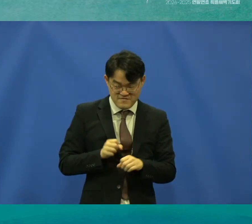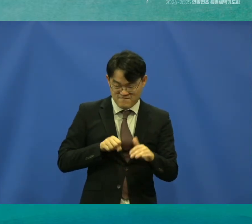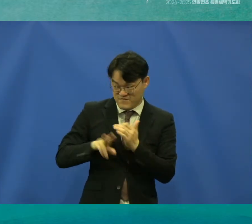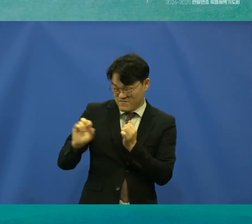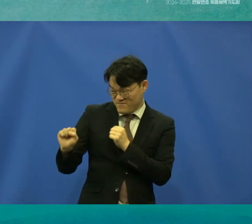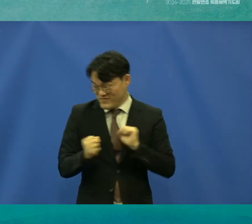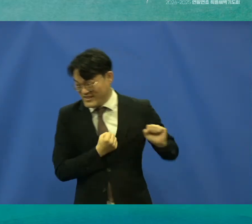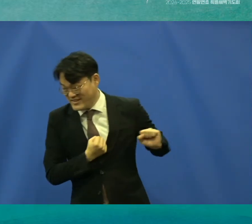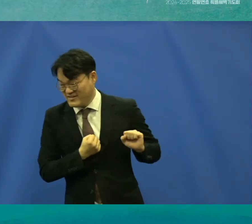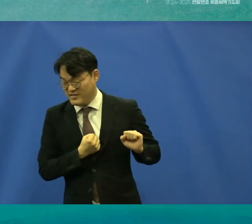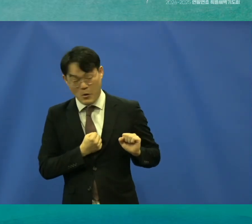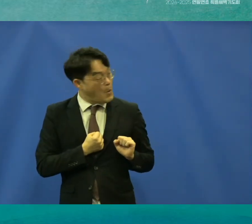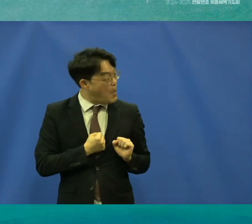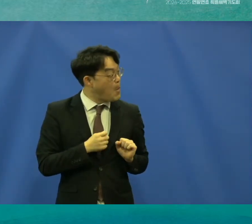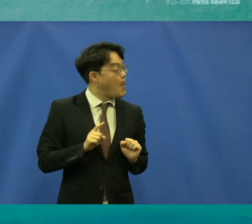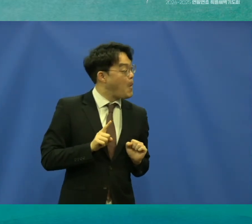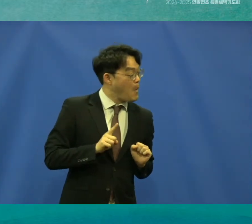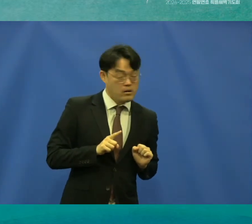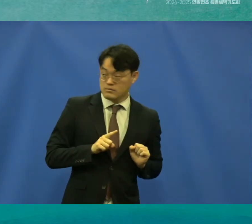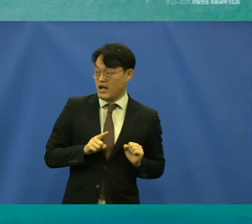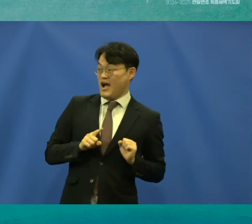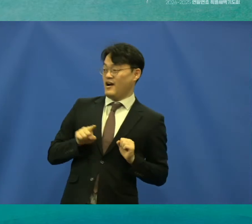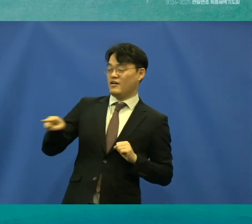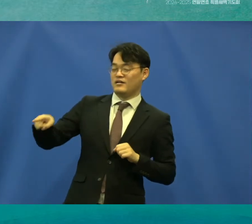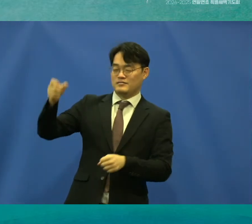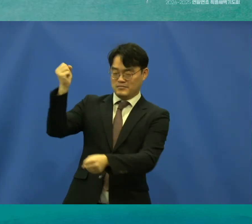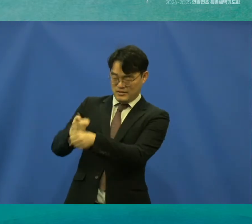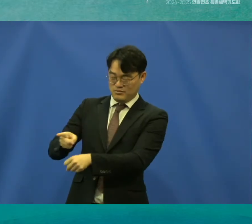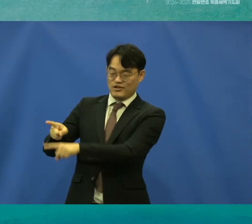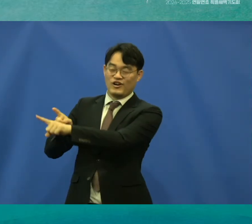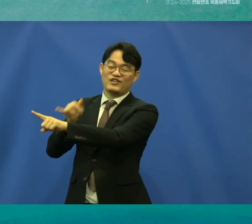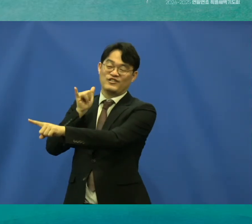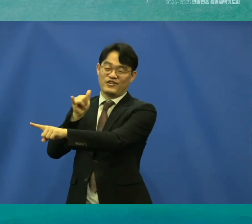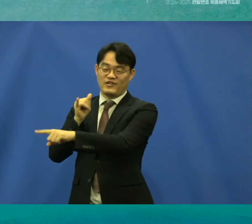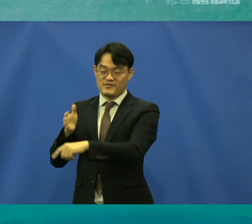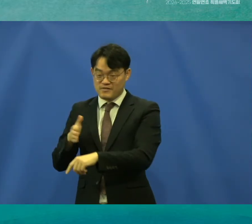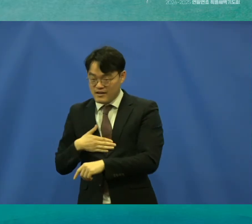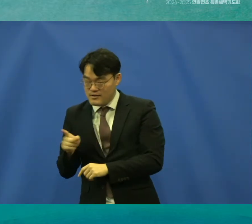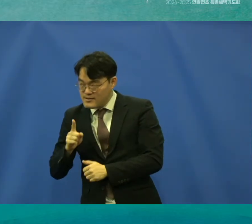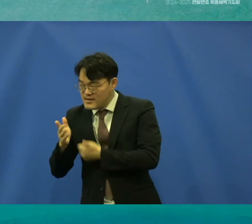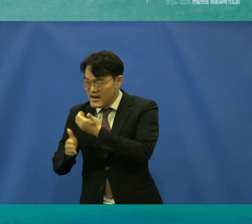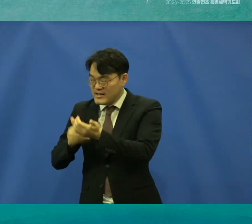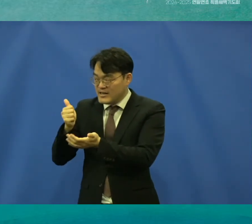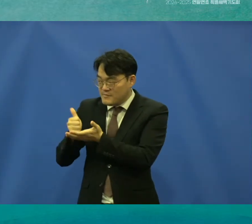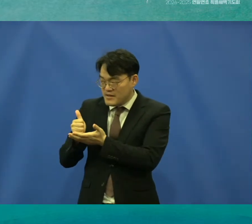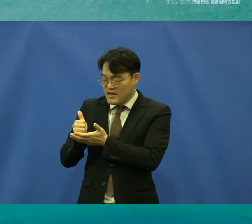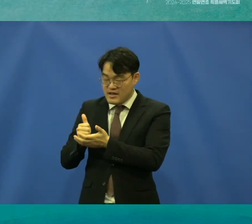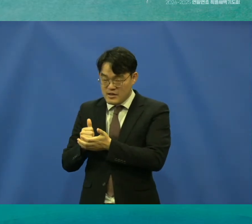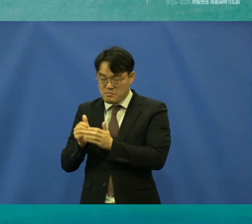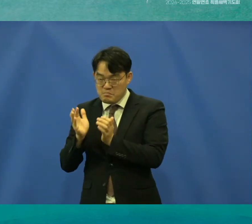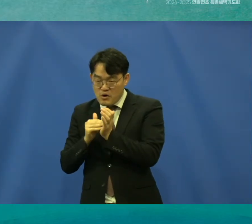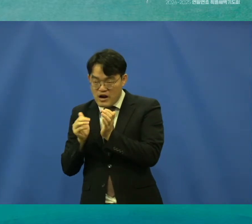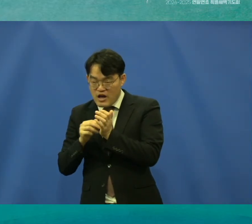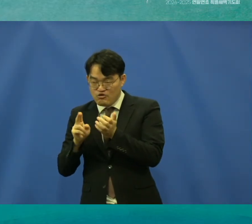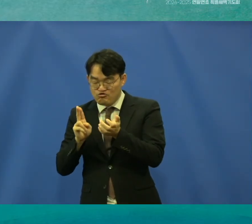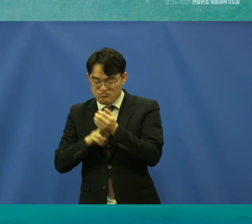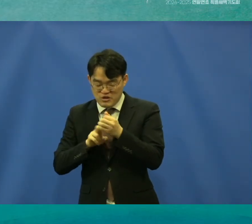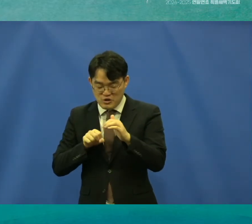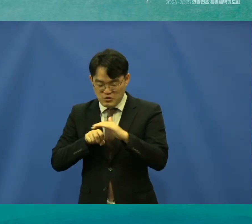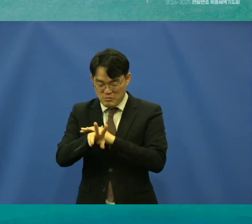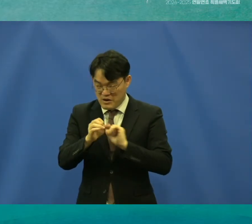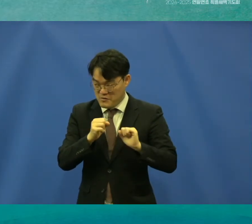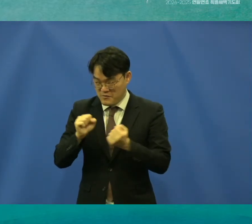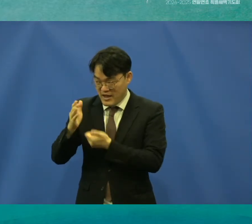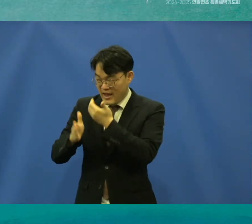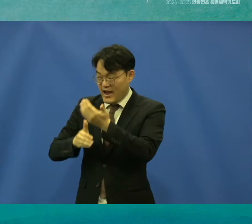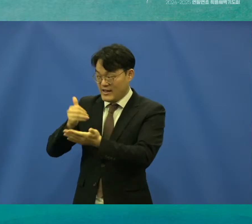언제나 느껴요. 나는 머리를 굴리고 잔머리를 굴리고 내가 막 해가지고 하나님을 따돌렸다고 생각하는데